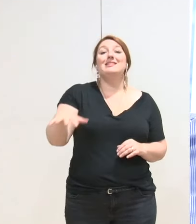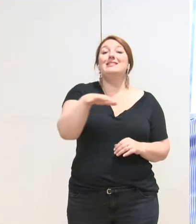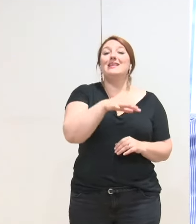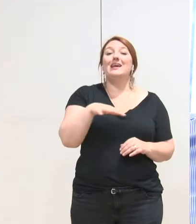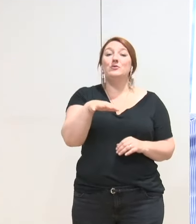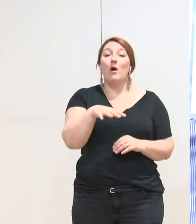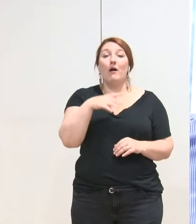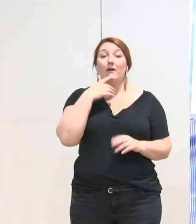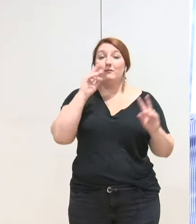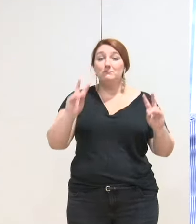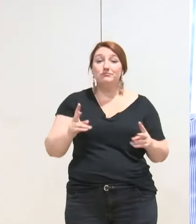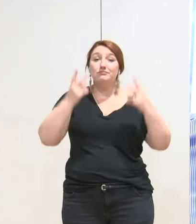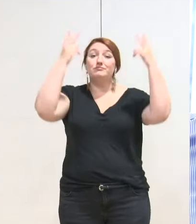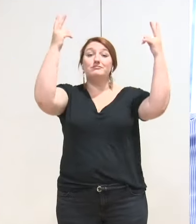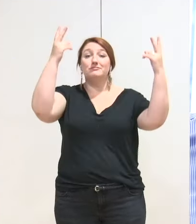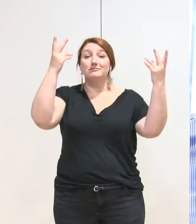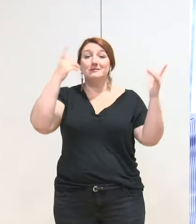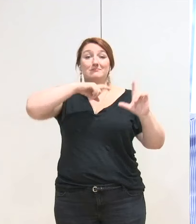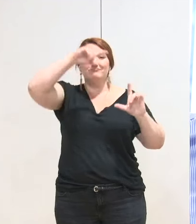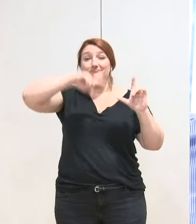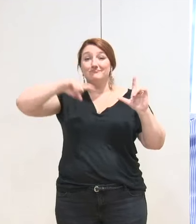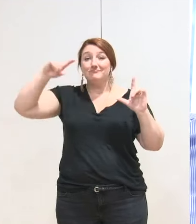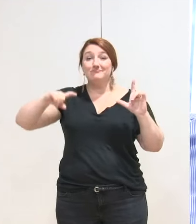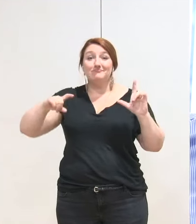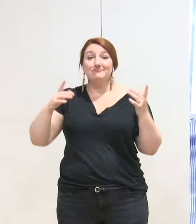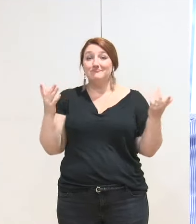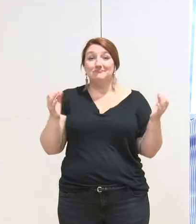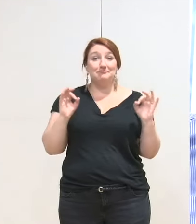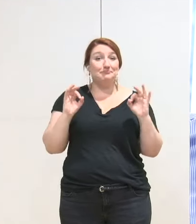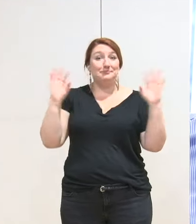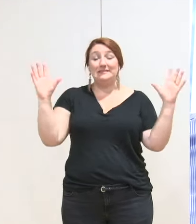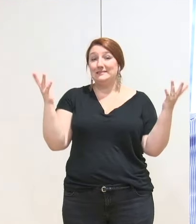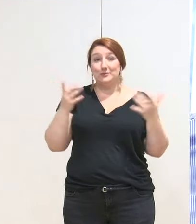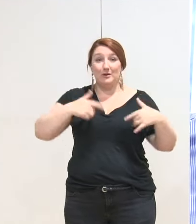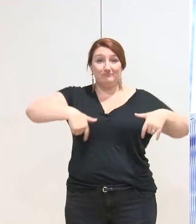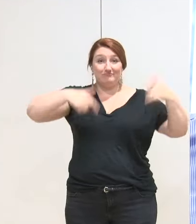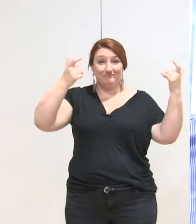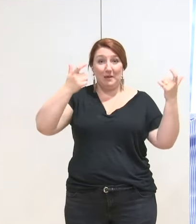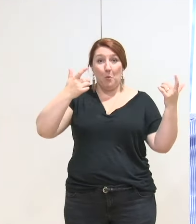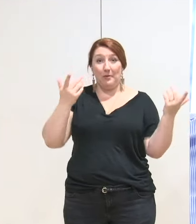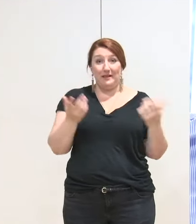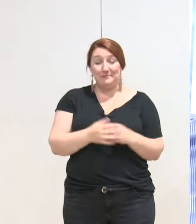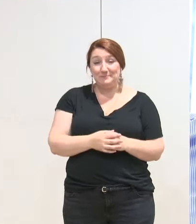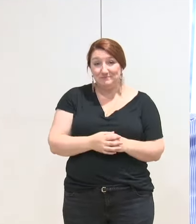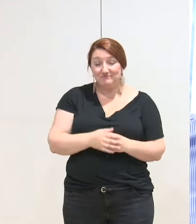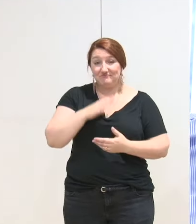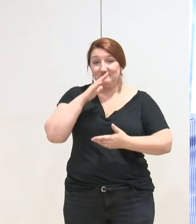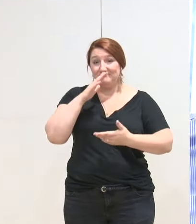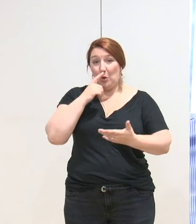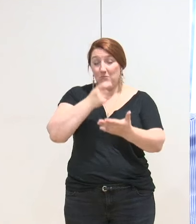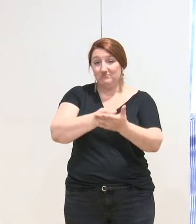transactions immobilières et bien le produit encaissé en